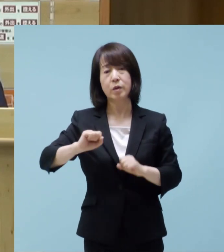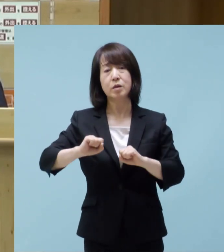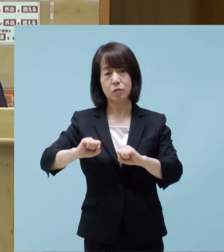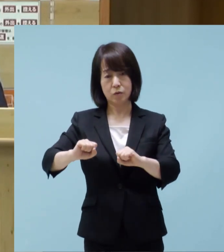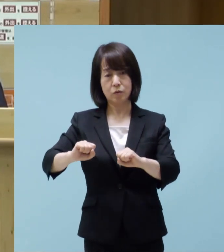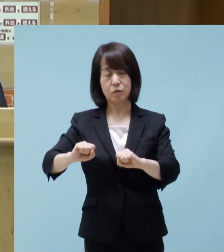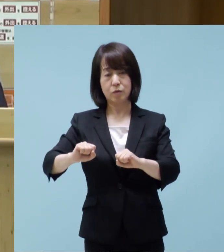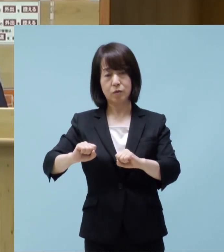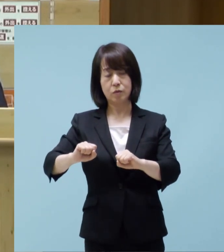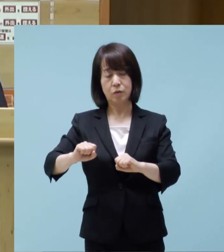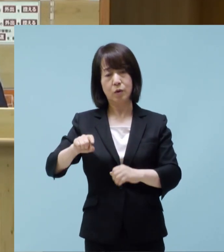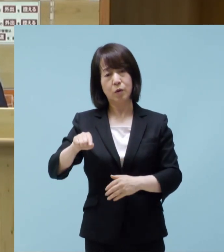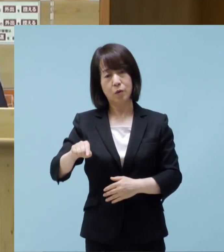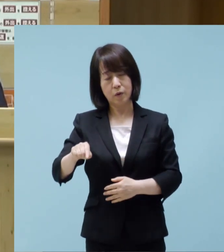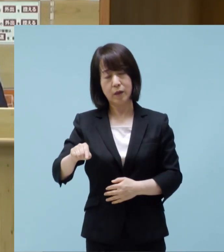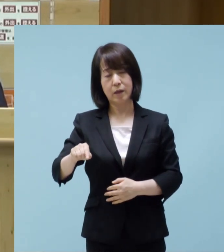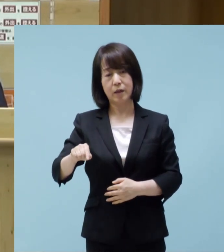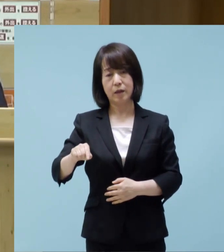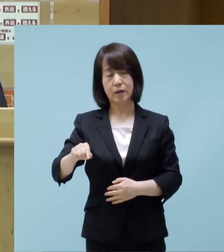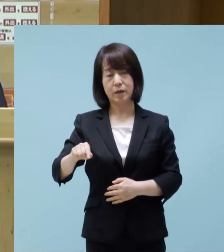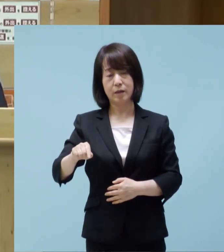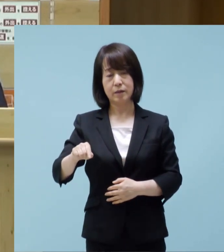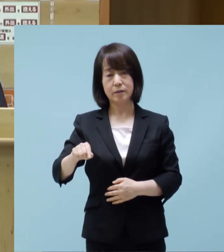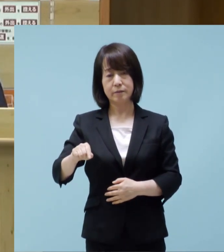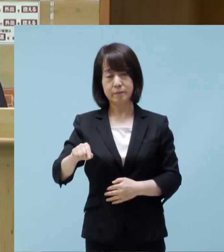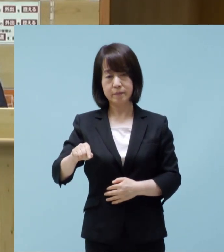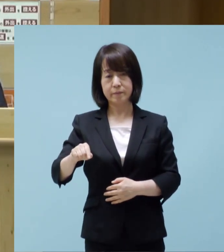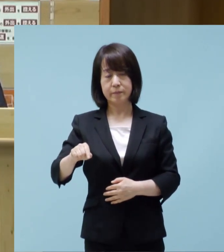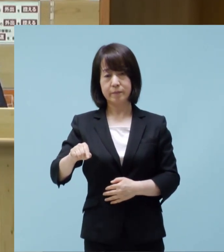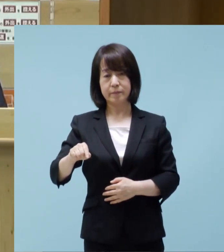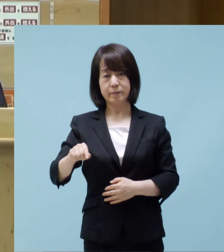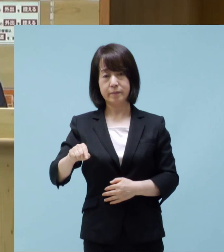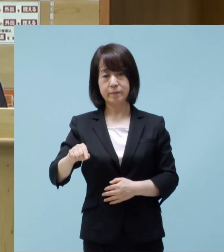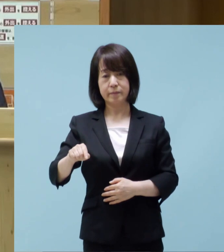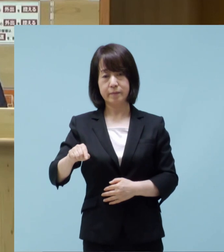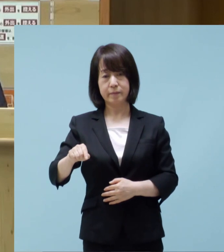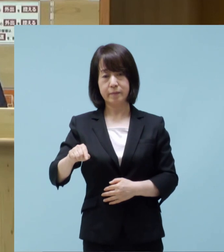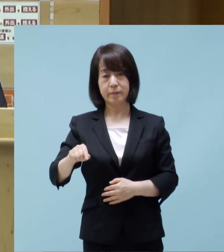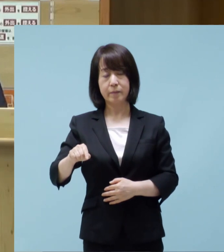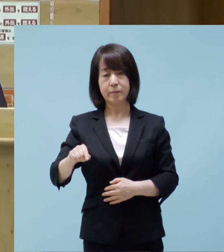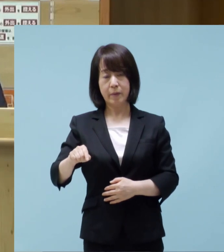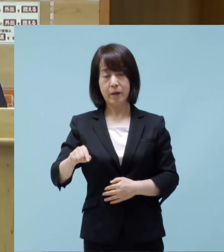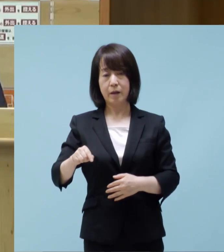から、そういったある意味では、まあ、組織委員会だと